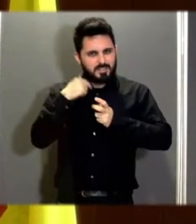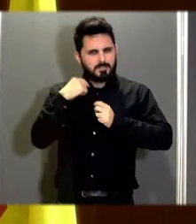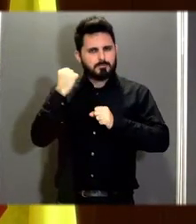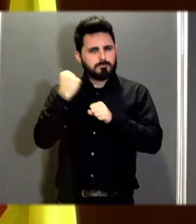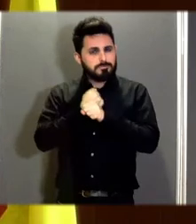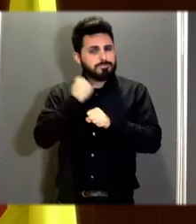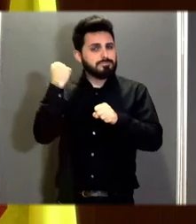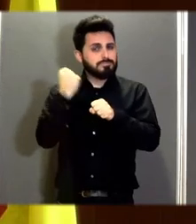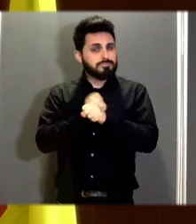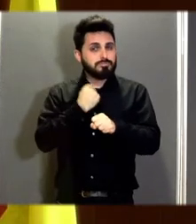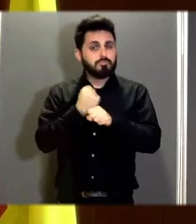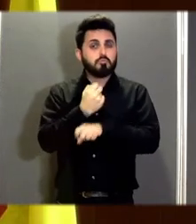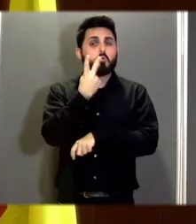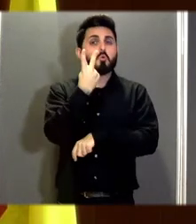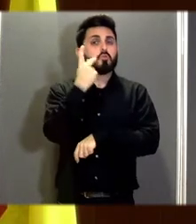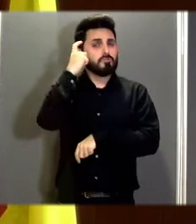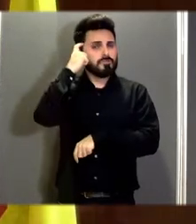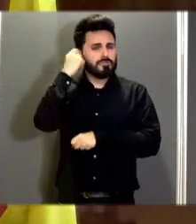tots aquests dos dies,